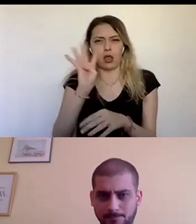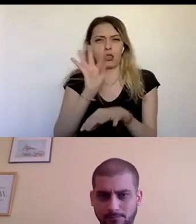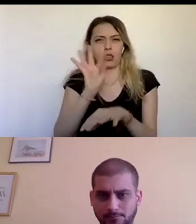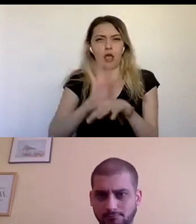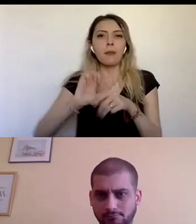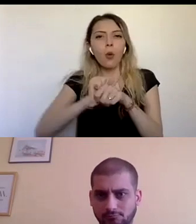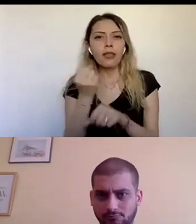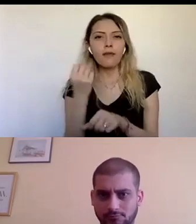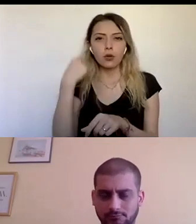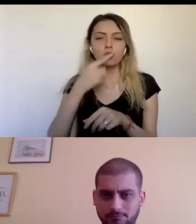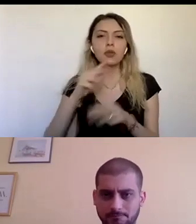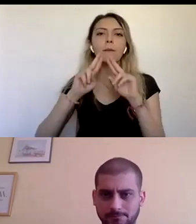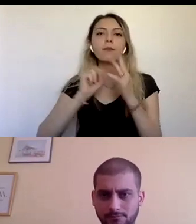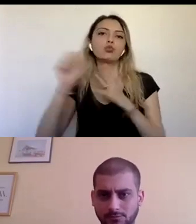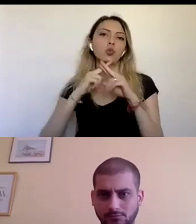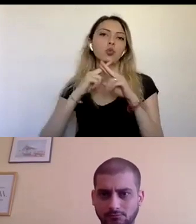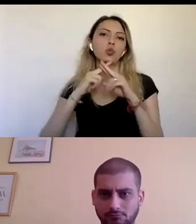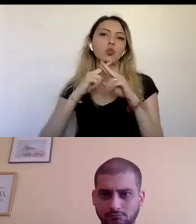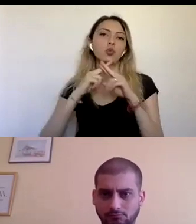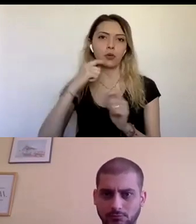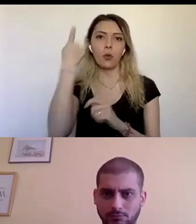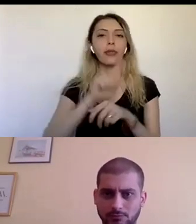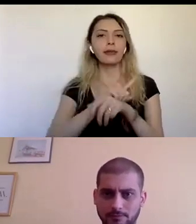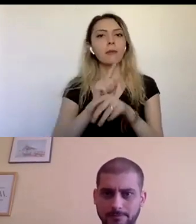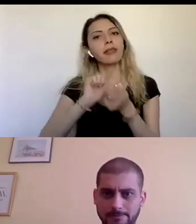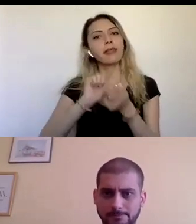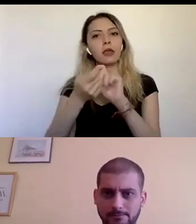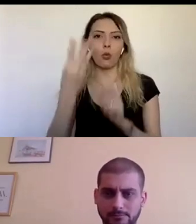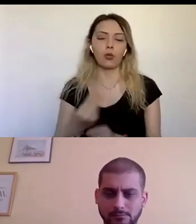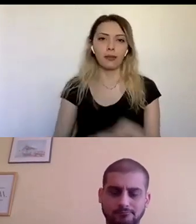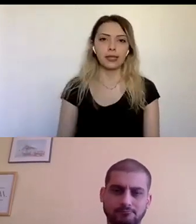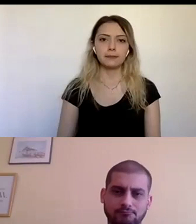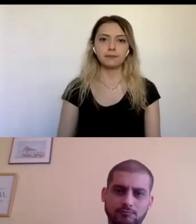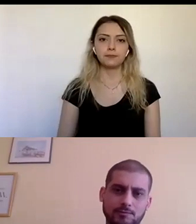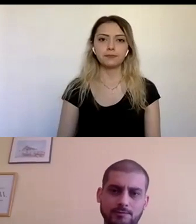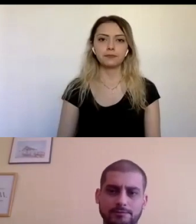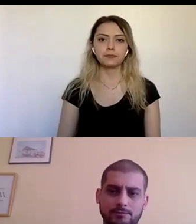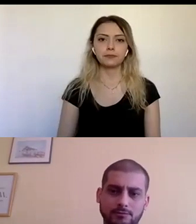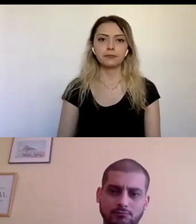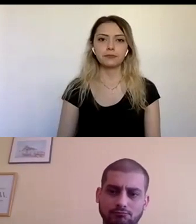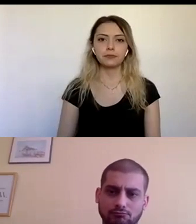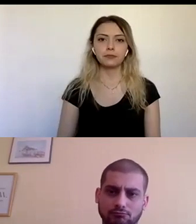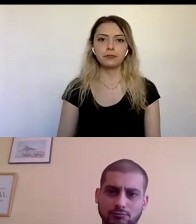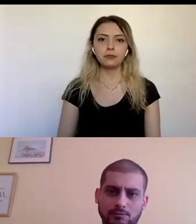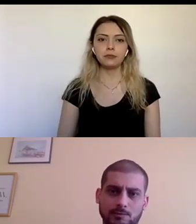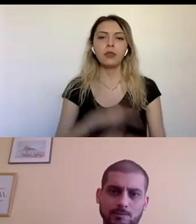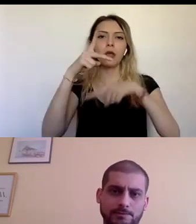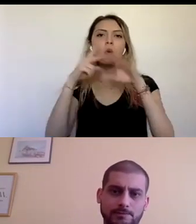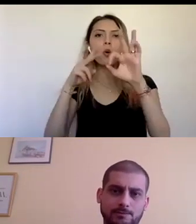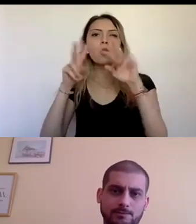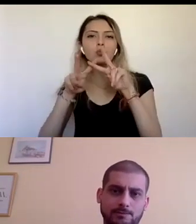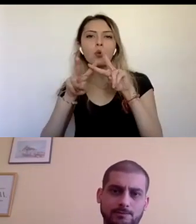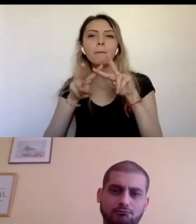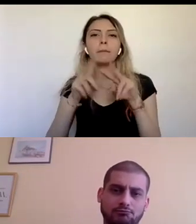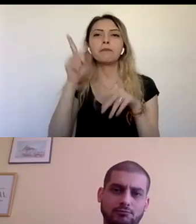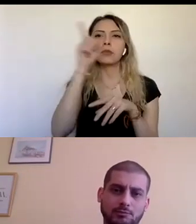Ama hani Zoom'un bu arada paketi aslında yani 13 euro yanlış hatırlamıyorsam nereden baksanız 120 lira